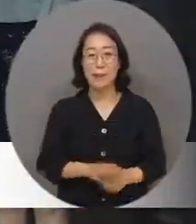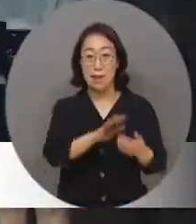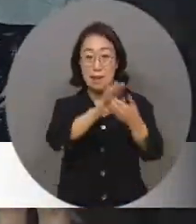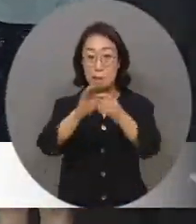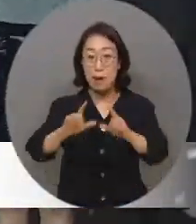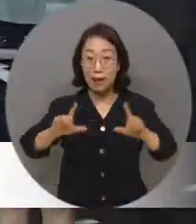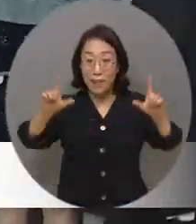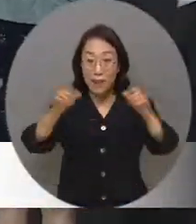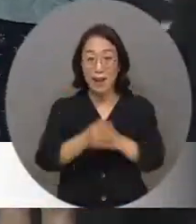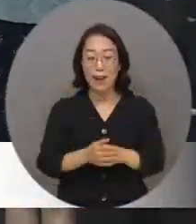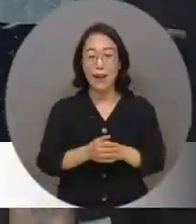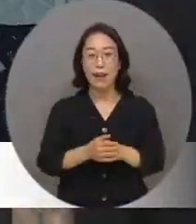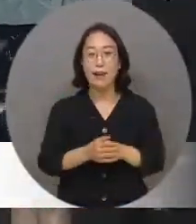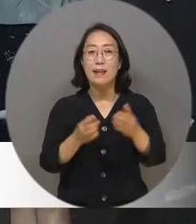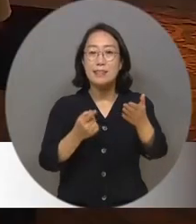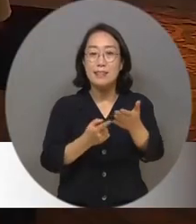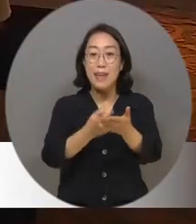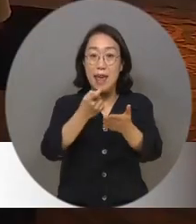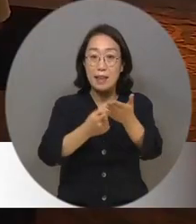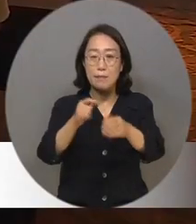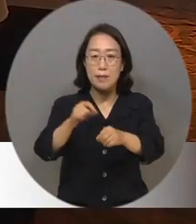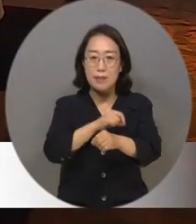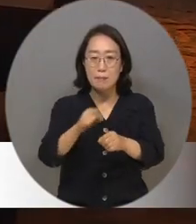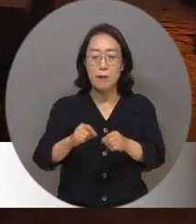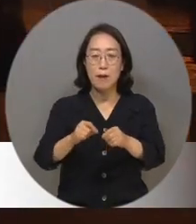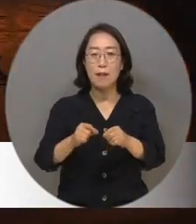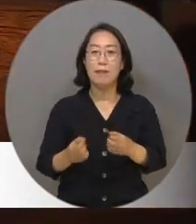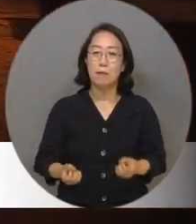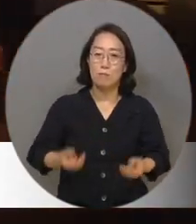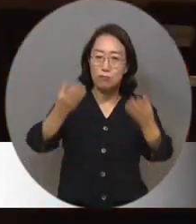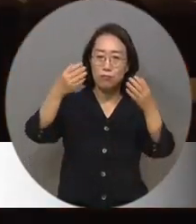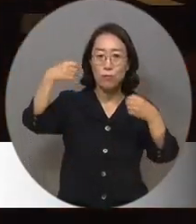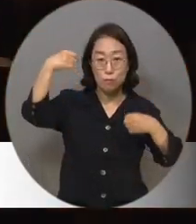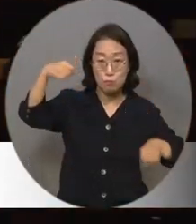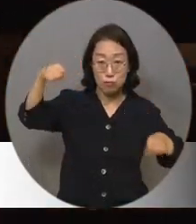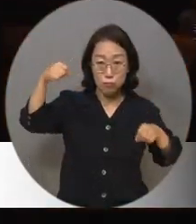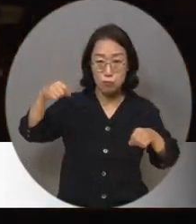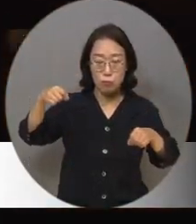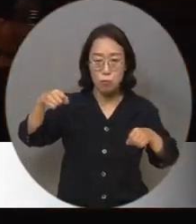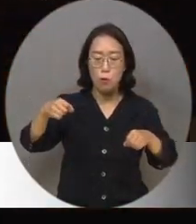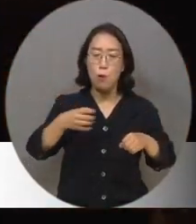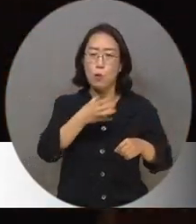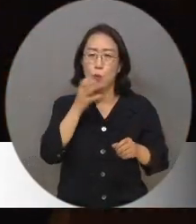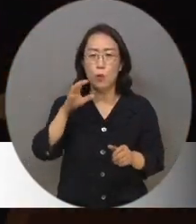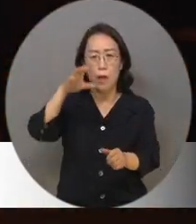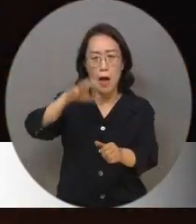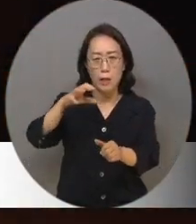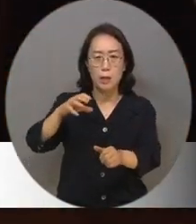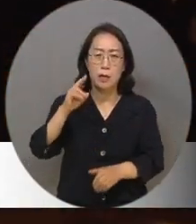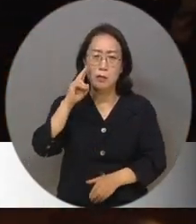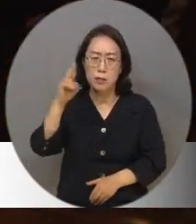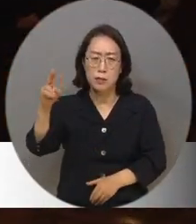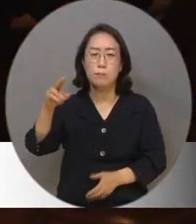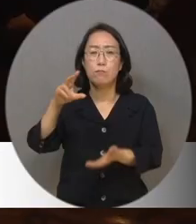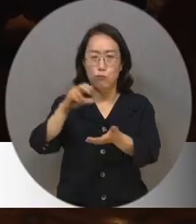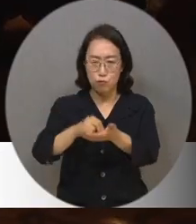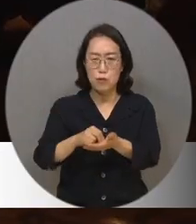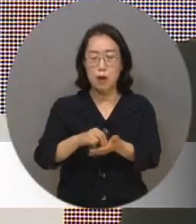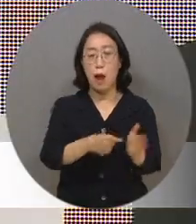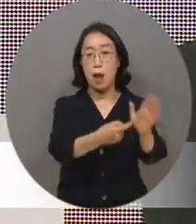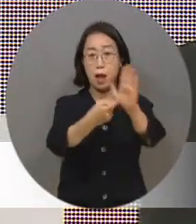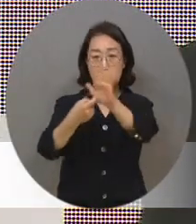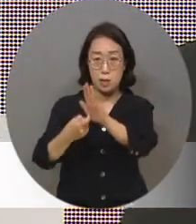나비새김 캠페인 퍼포먼스입니다 노인학대의 심각성을 알리고 사회적 관심을 모으기 위해 지난